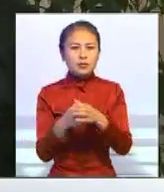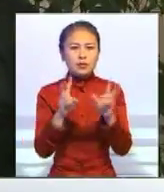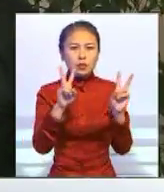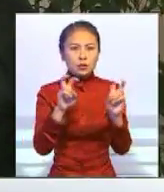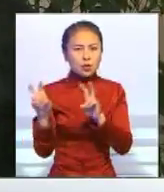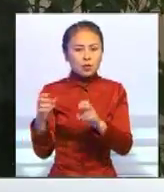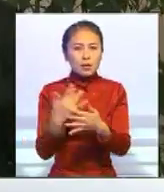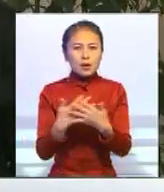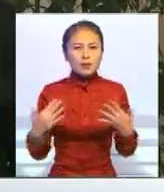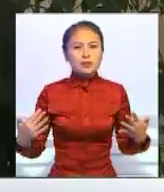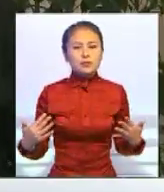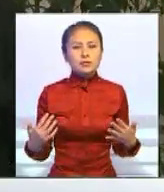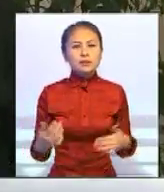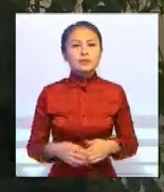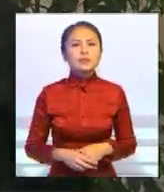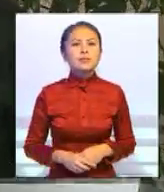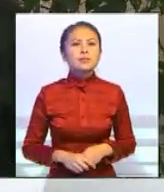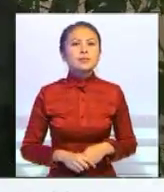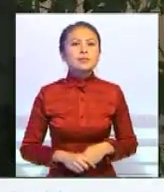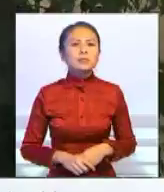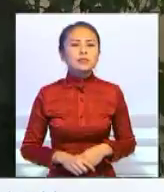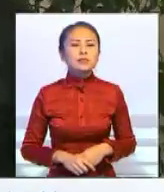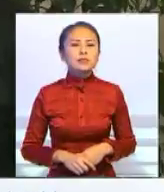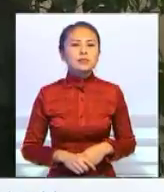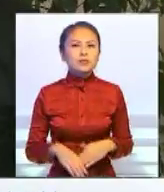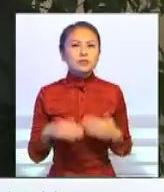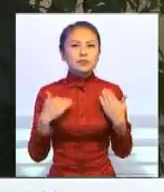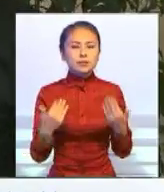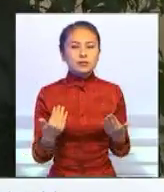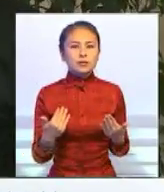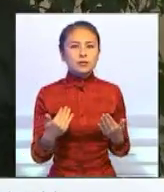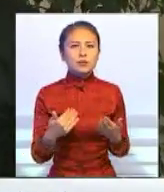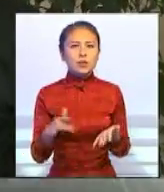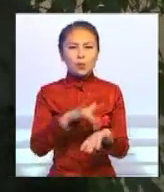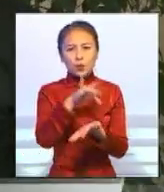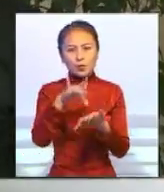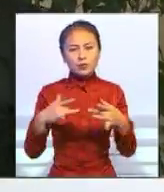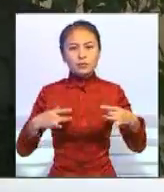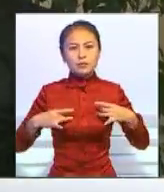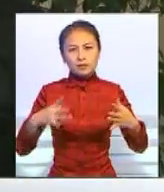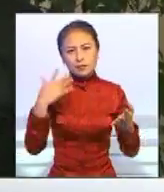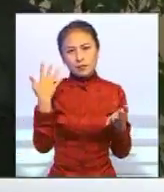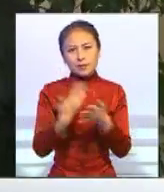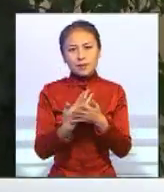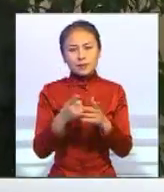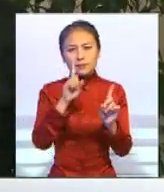жоқ. Жалпы «Қызықтаймыз» бағдарламасының форматында қала күнінің өтуі